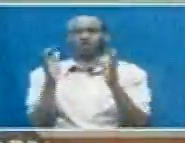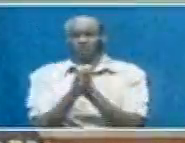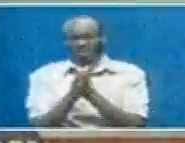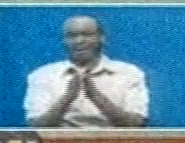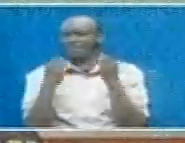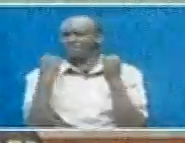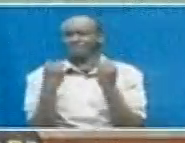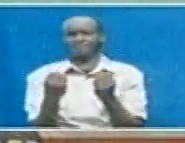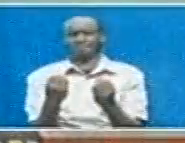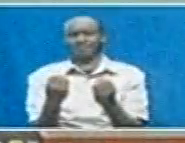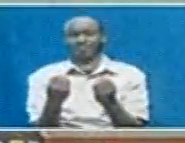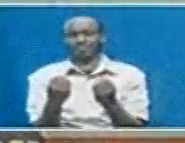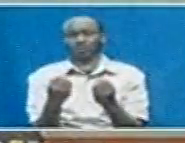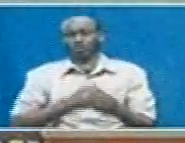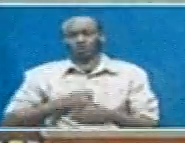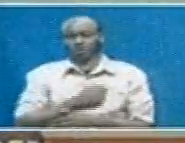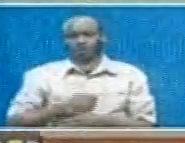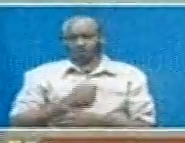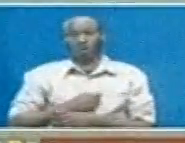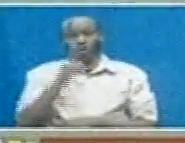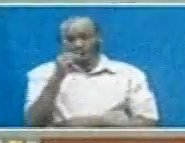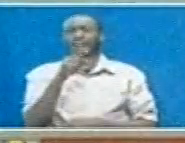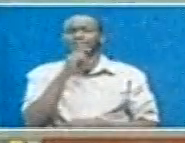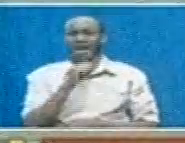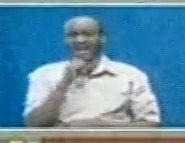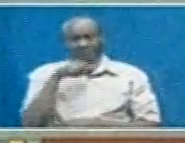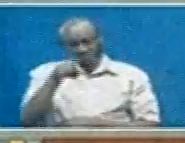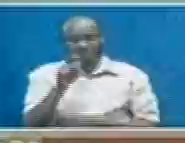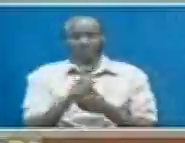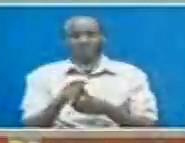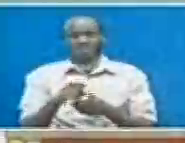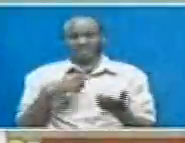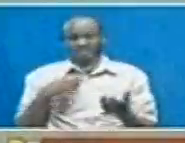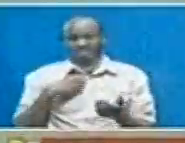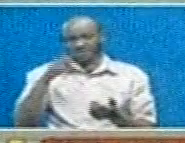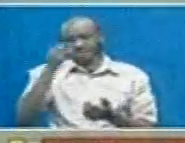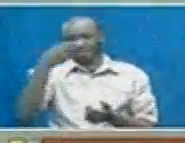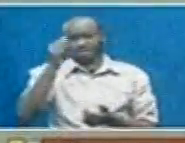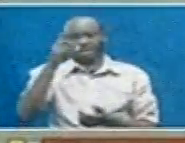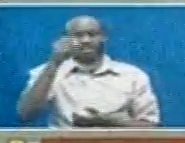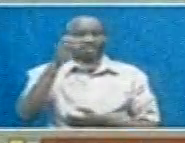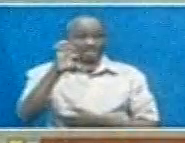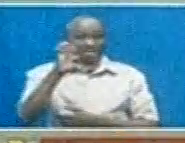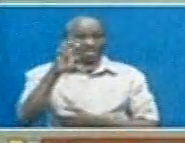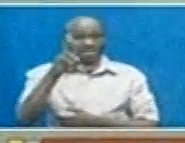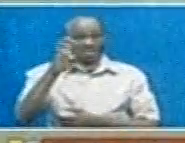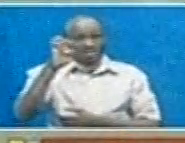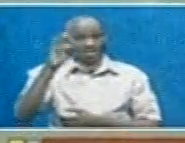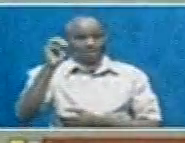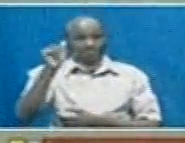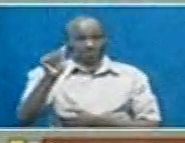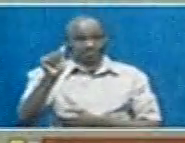mamia ya kumradhi, ni kwamba mwanamume mmoja katika kijiji cha Shanderema, bila shaka kijiji ni